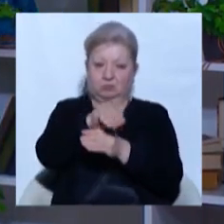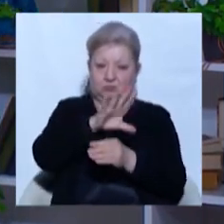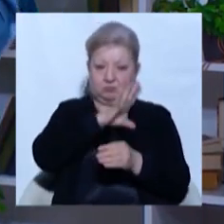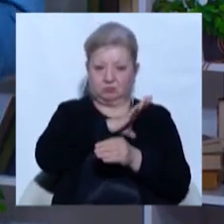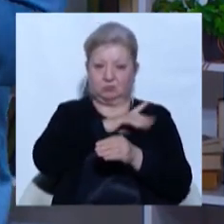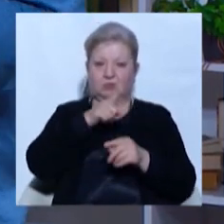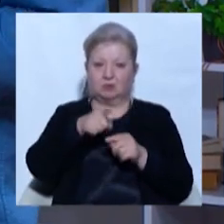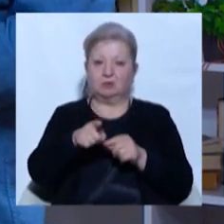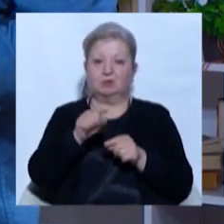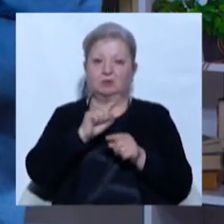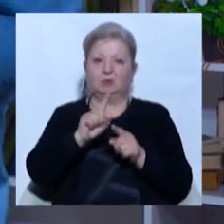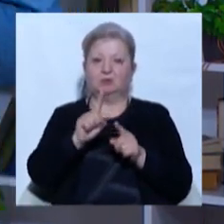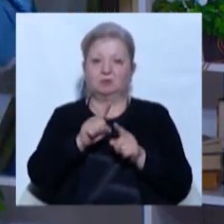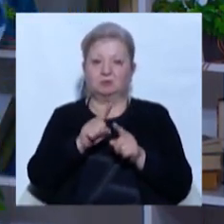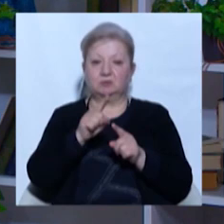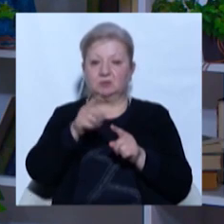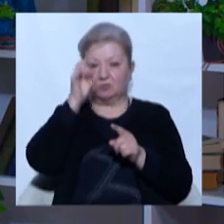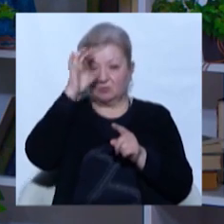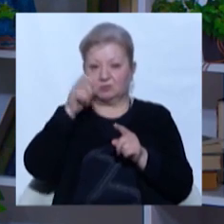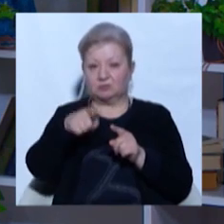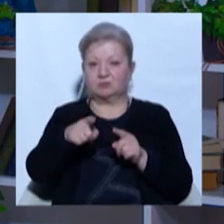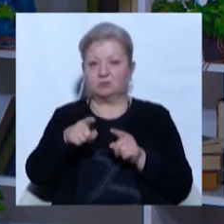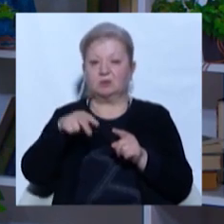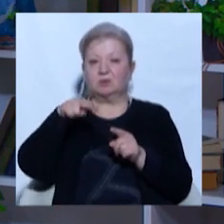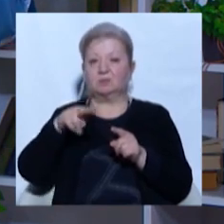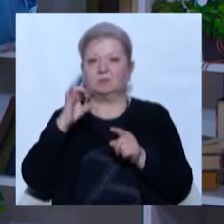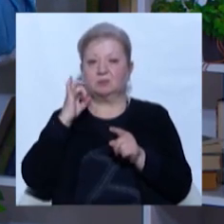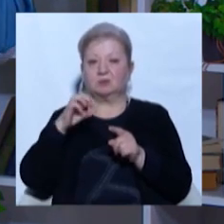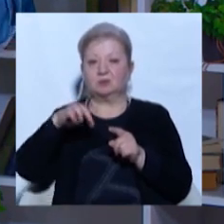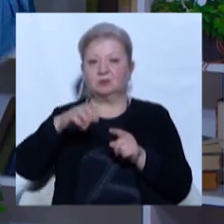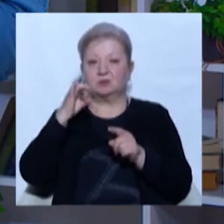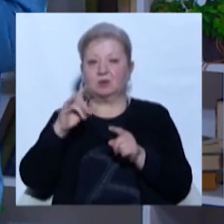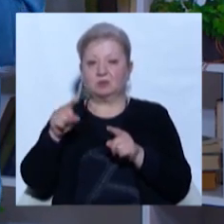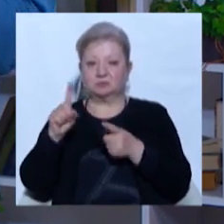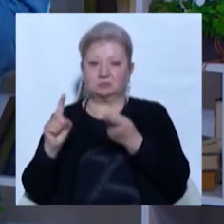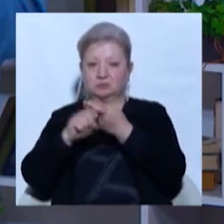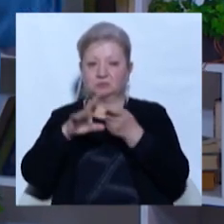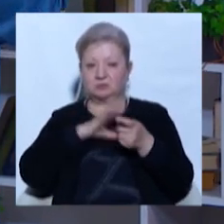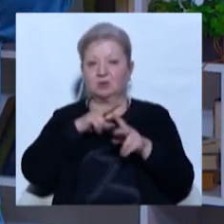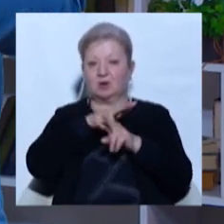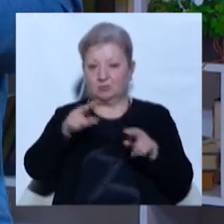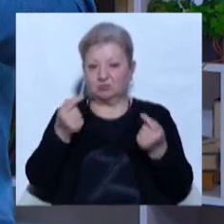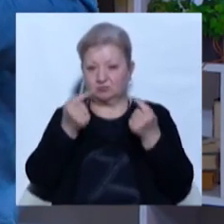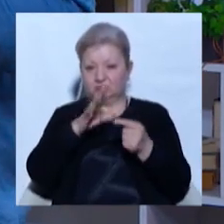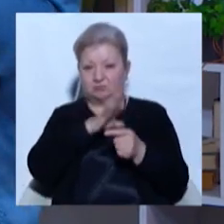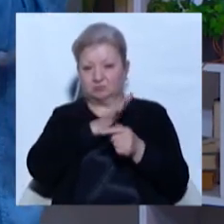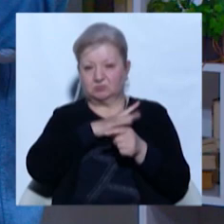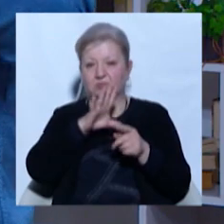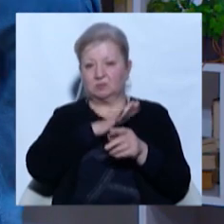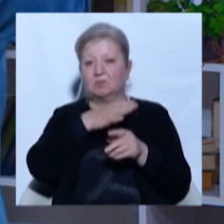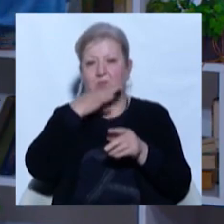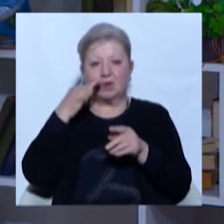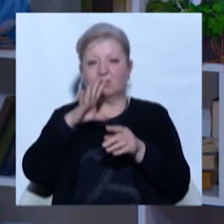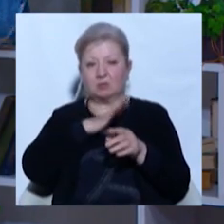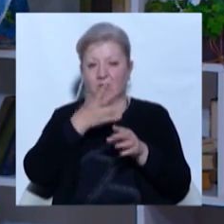ვახსენეთ, ცნობილ ფეოდალს ვარსკენ პიტიახს. ბუნებრივია, რომ როგორც ვთქვით, ესეთი ფეოდალები ალბათ მრავალი იქნებოდნენ, მაგრამ ამ ფეოდალებს